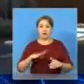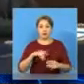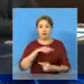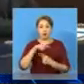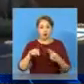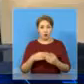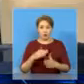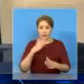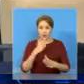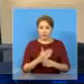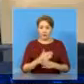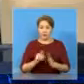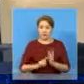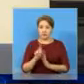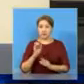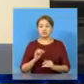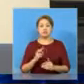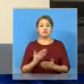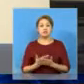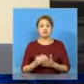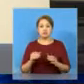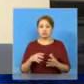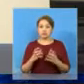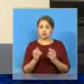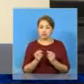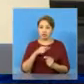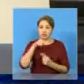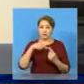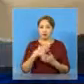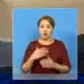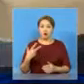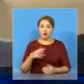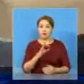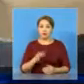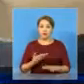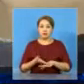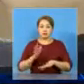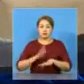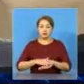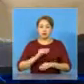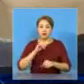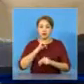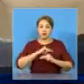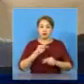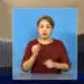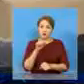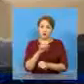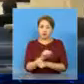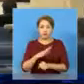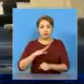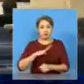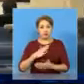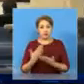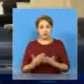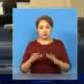кәсіпкерлерді қолдауға бағытталған. Статистика бойынша шағын кәсіпорындардың 30% қиын кезеңде жұмысын тоқтатуға мәжбүр болған.